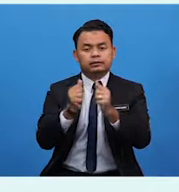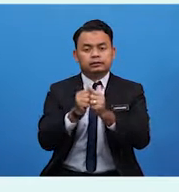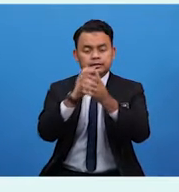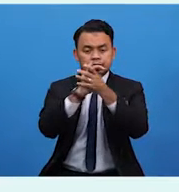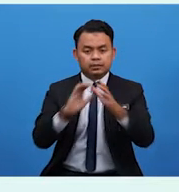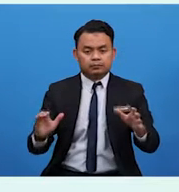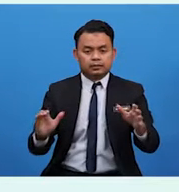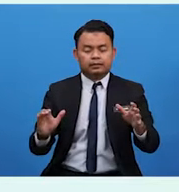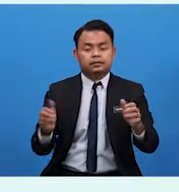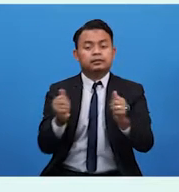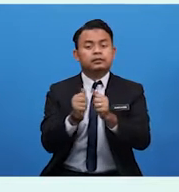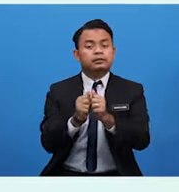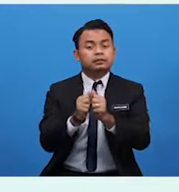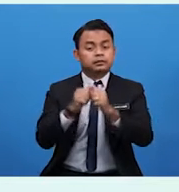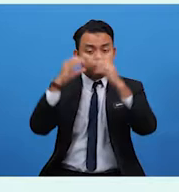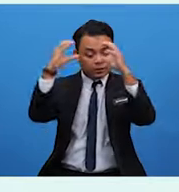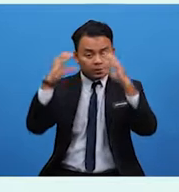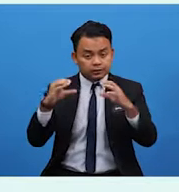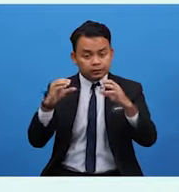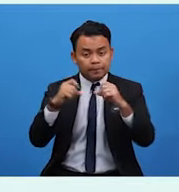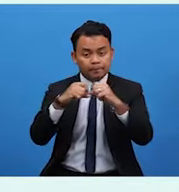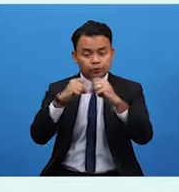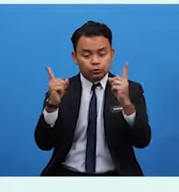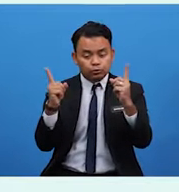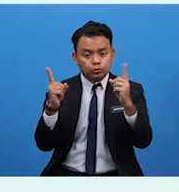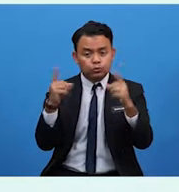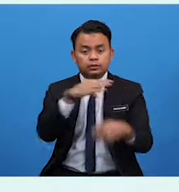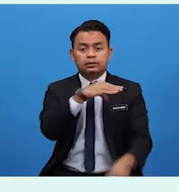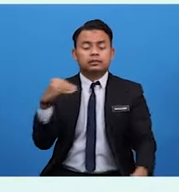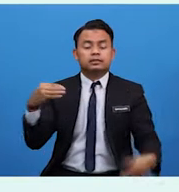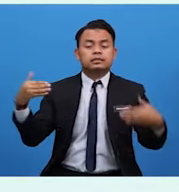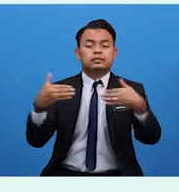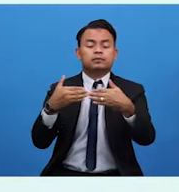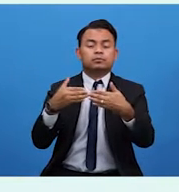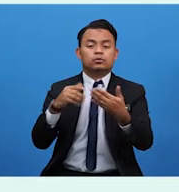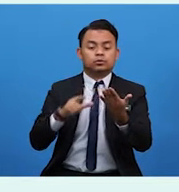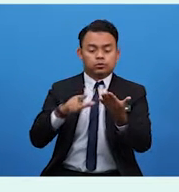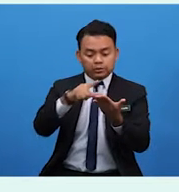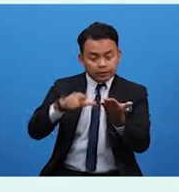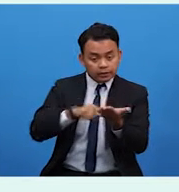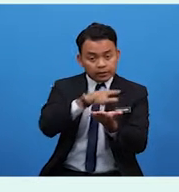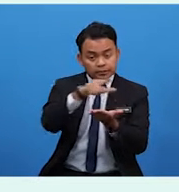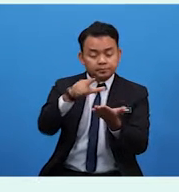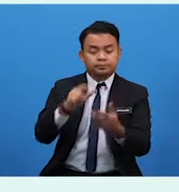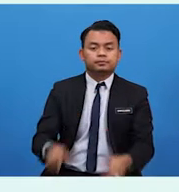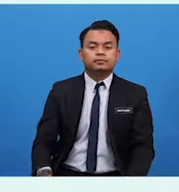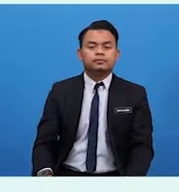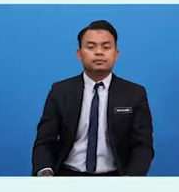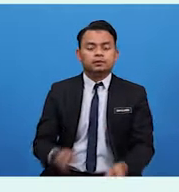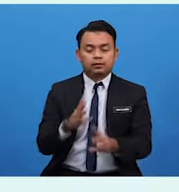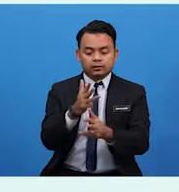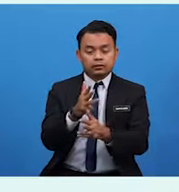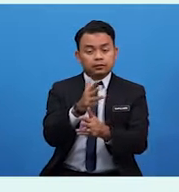memutus dan menyambungkan litar. Kawalan elektrik dapat dilakukan sama